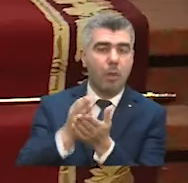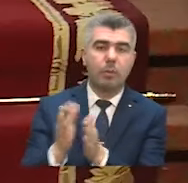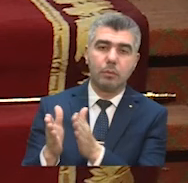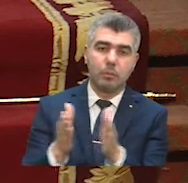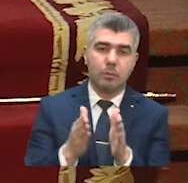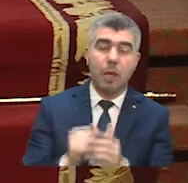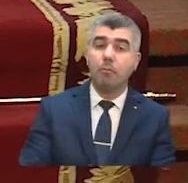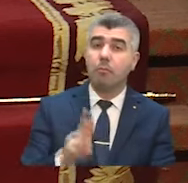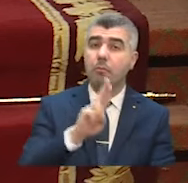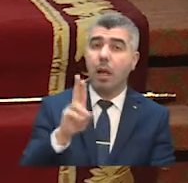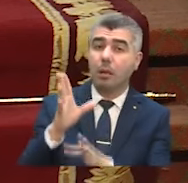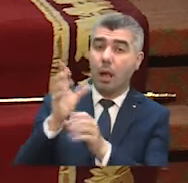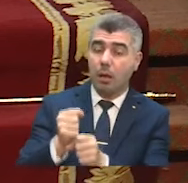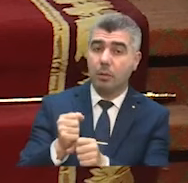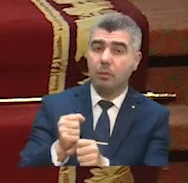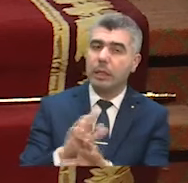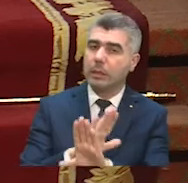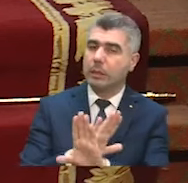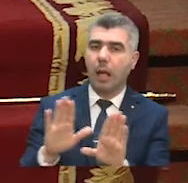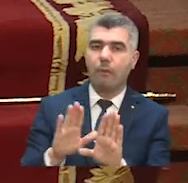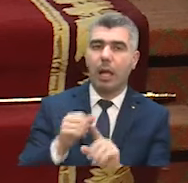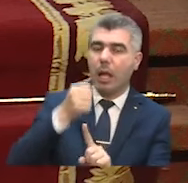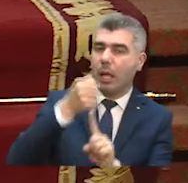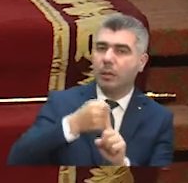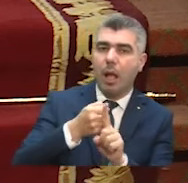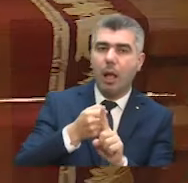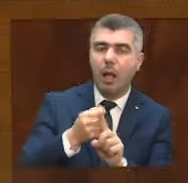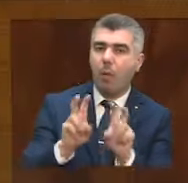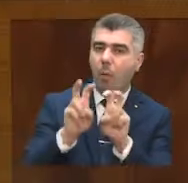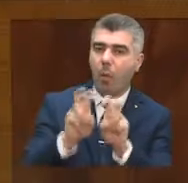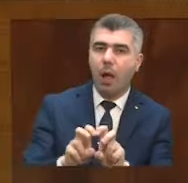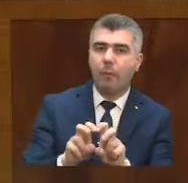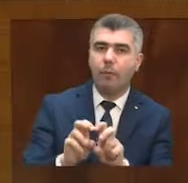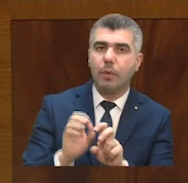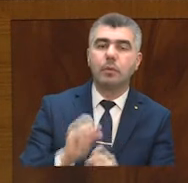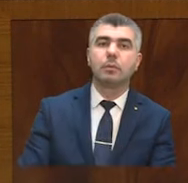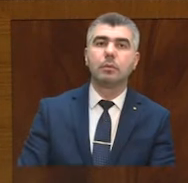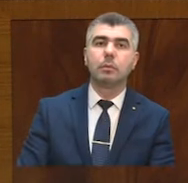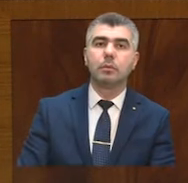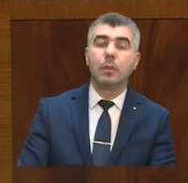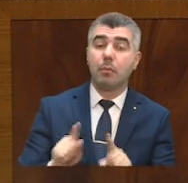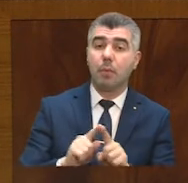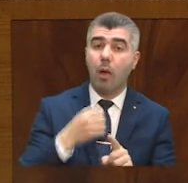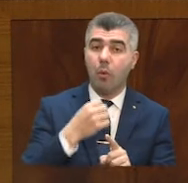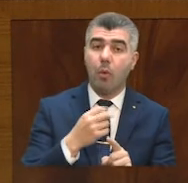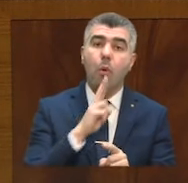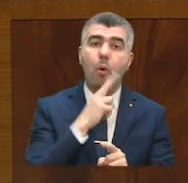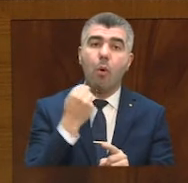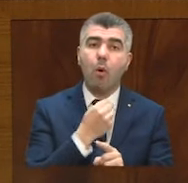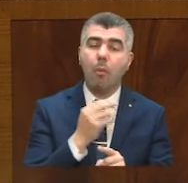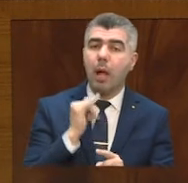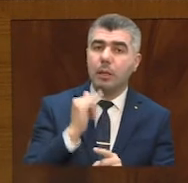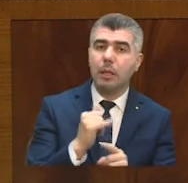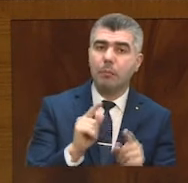كان واضحا حينما قال كفى من الاصلاح واصلاح الاصلاح لكن نسجل ان الحكومه ديالكم اصبحت